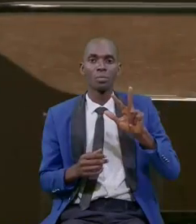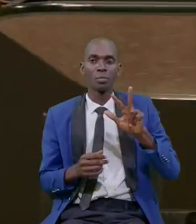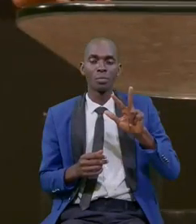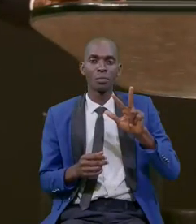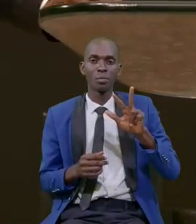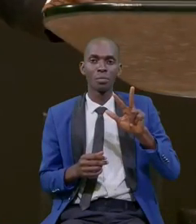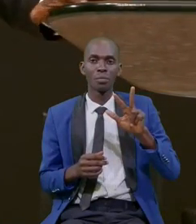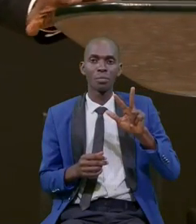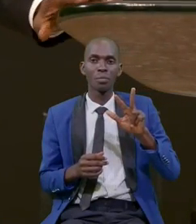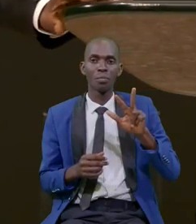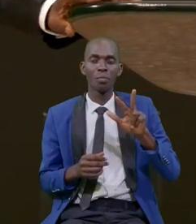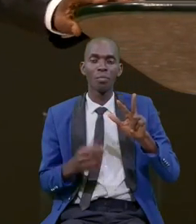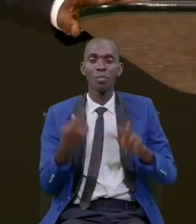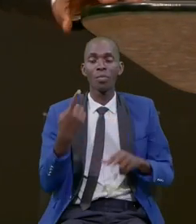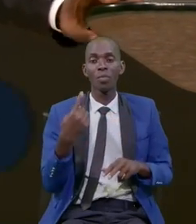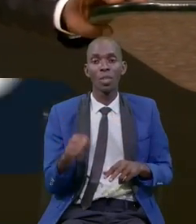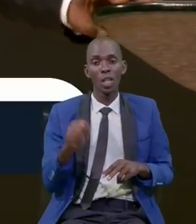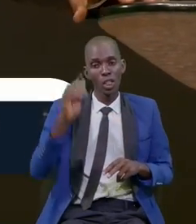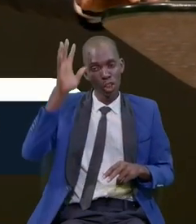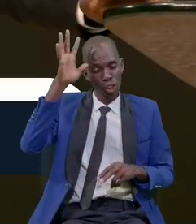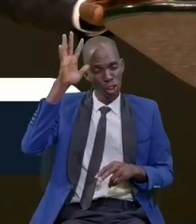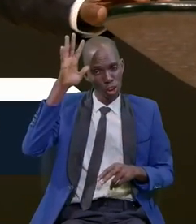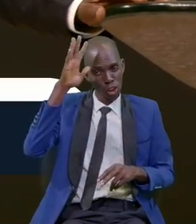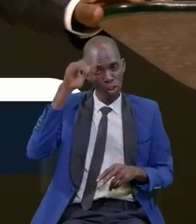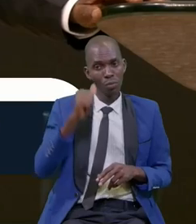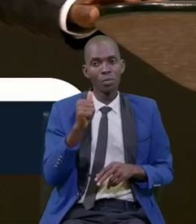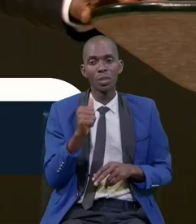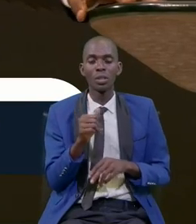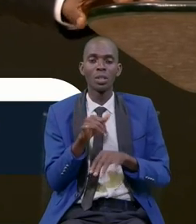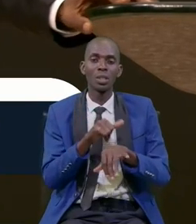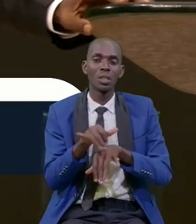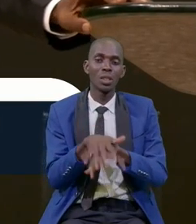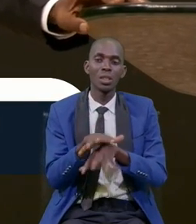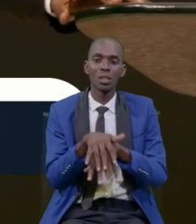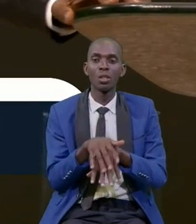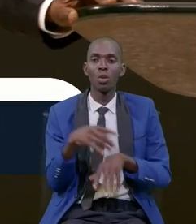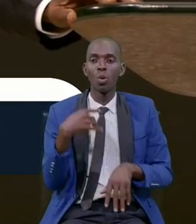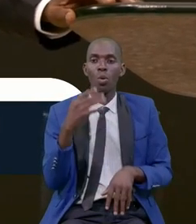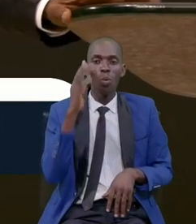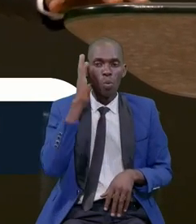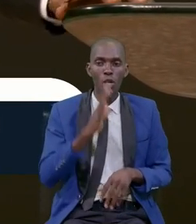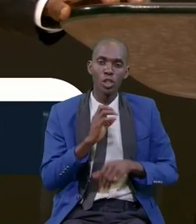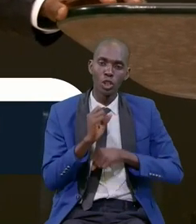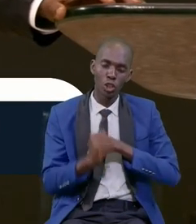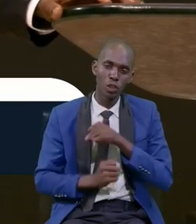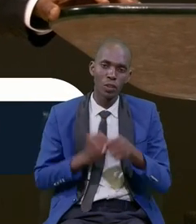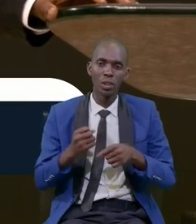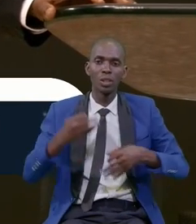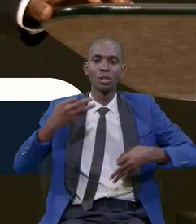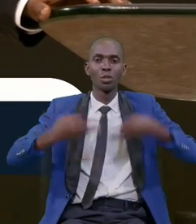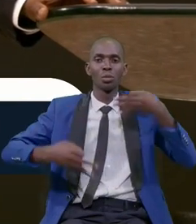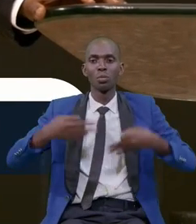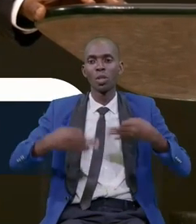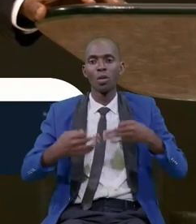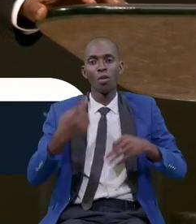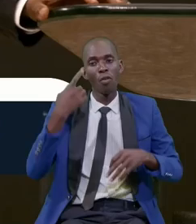Nous allons voir les hypocrites réprouvés qui souffriront le